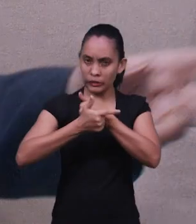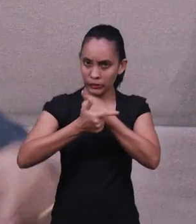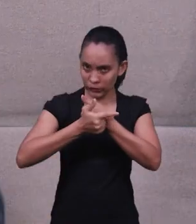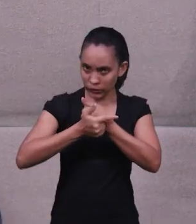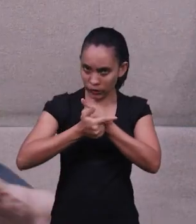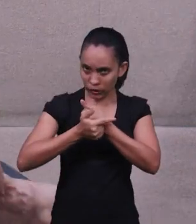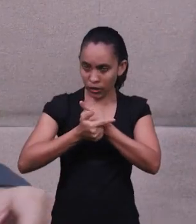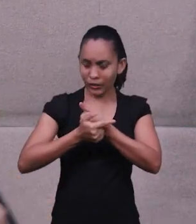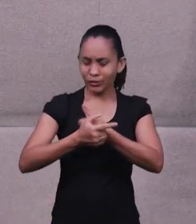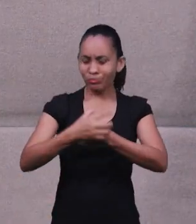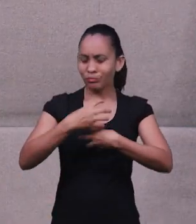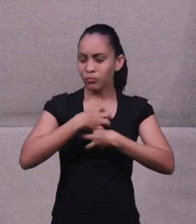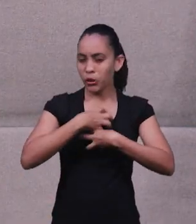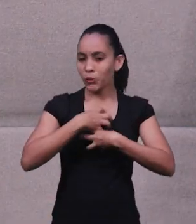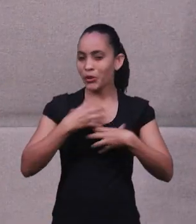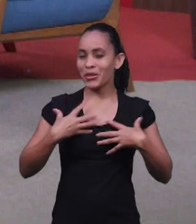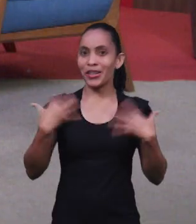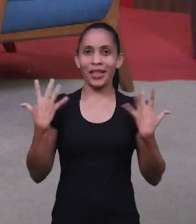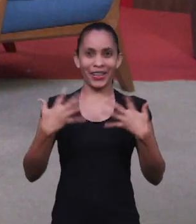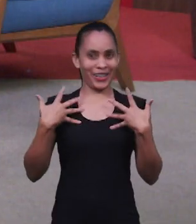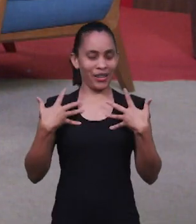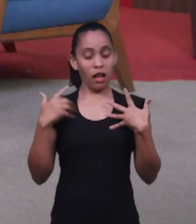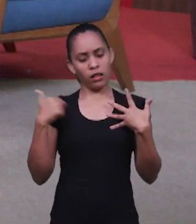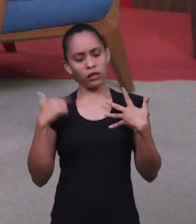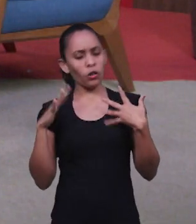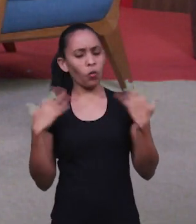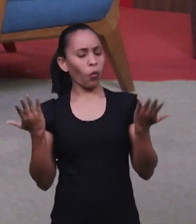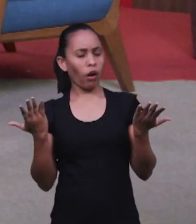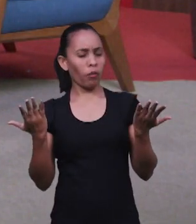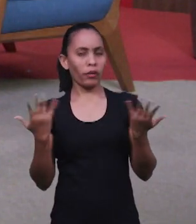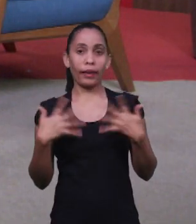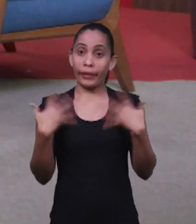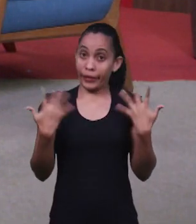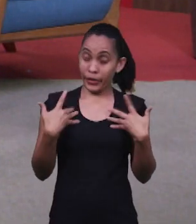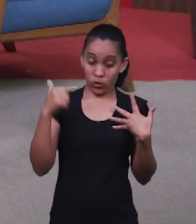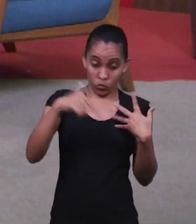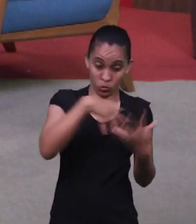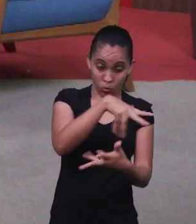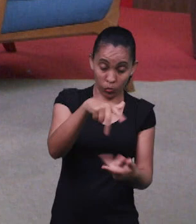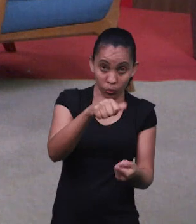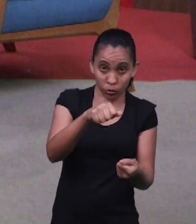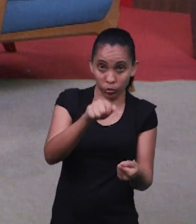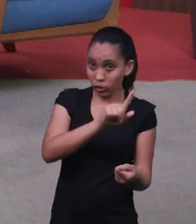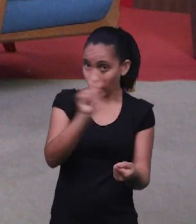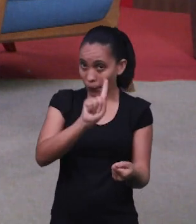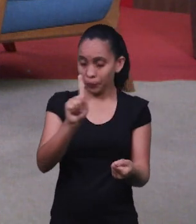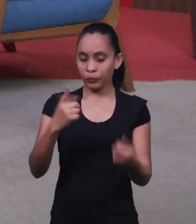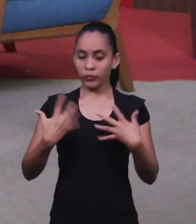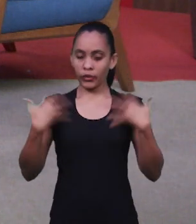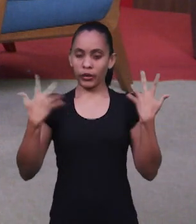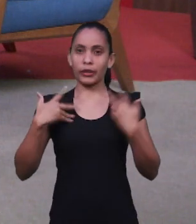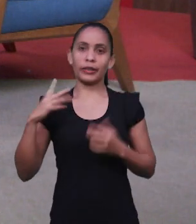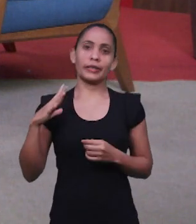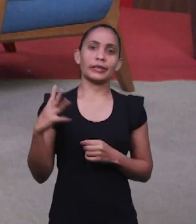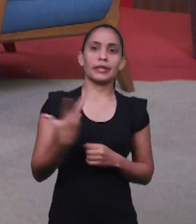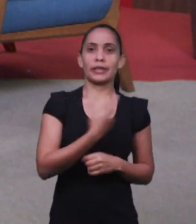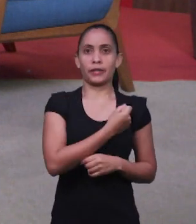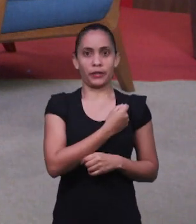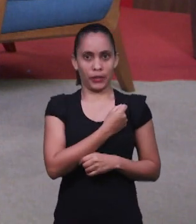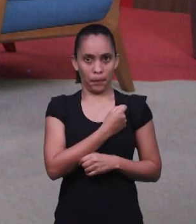et conduite par la joie. Quelle joie? C'est la joie du monde? Non, c'est la joie du salut.